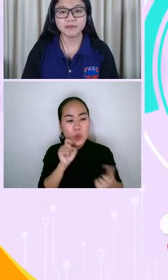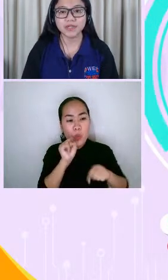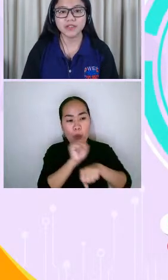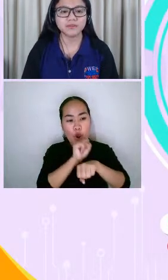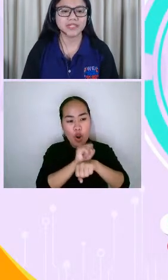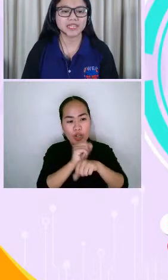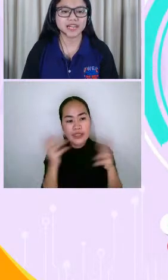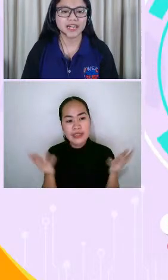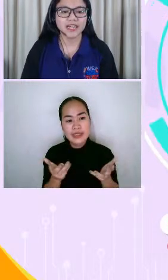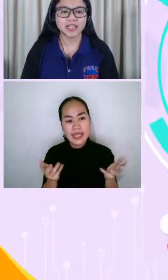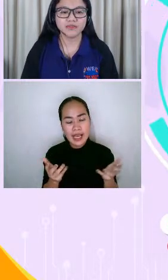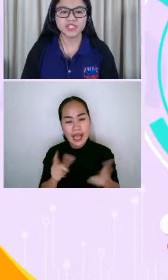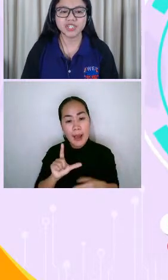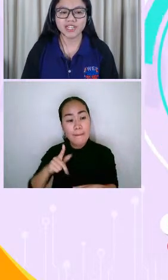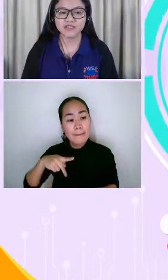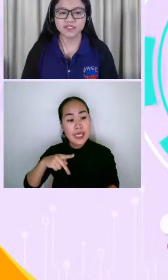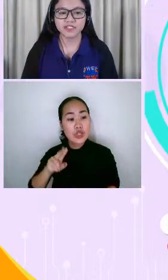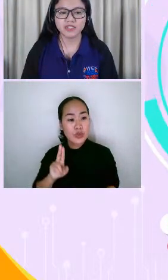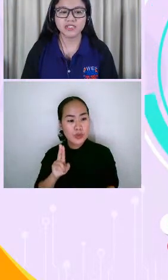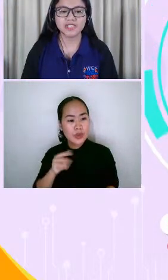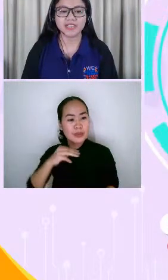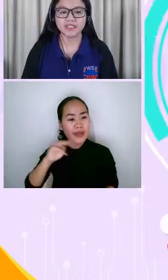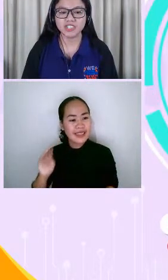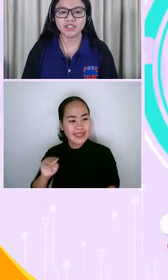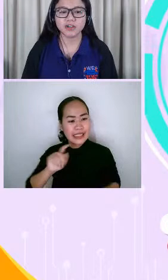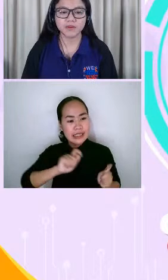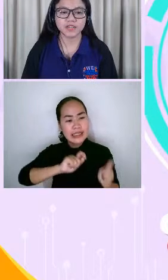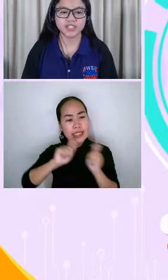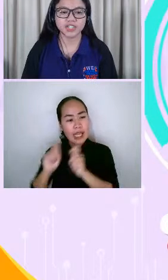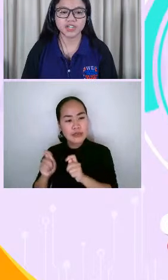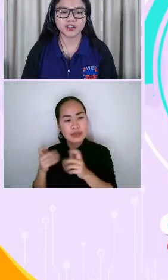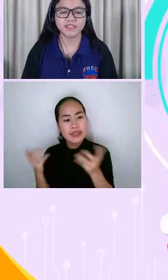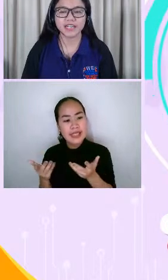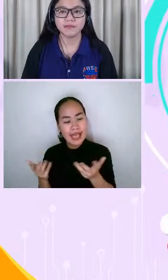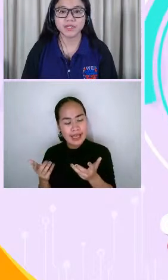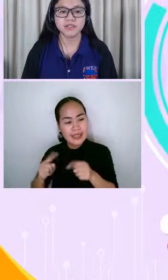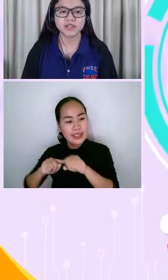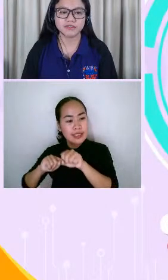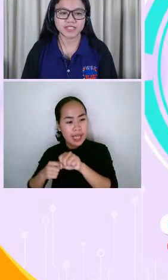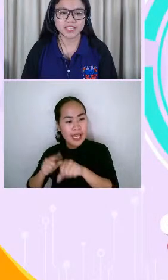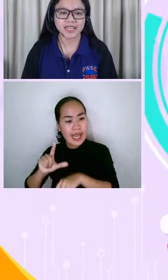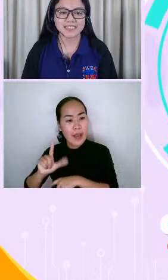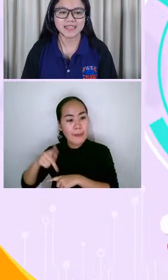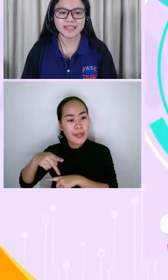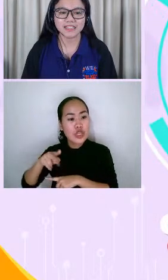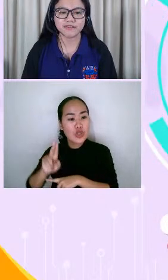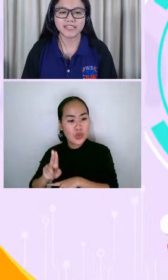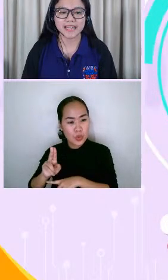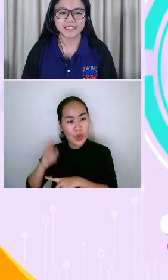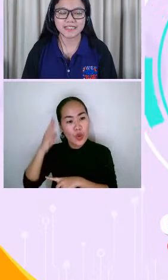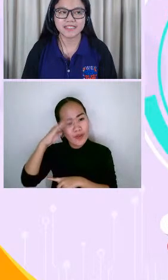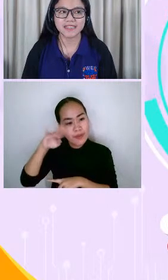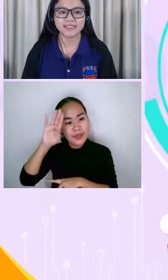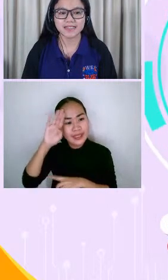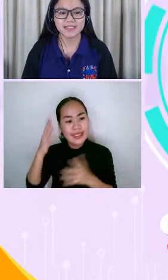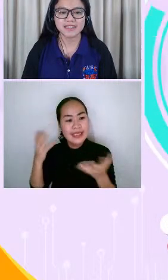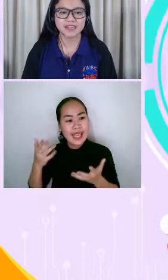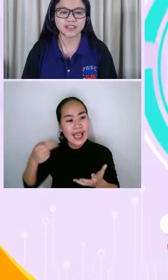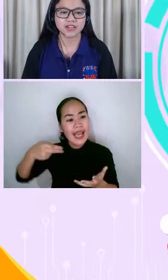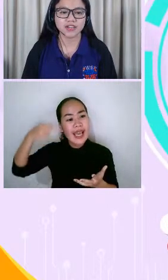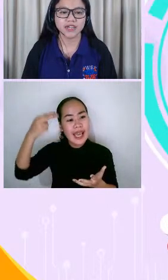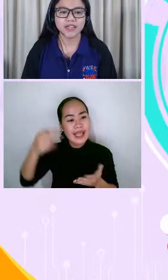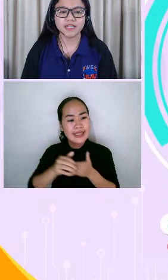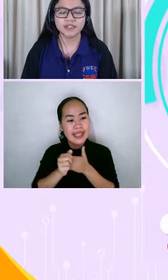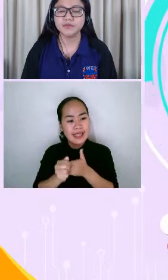formerly worked at LPU Manila and was transferred during the initial operation of the LPU Cavite as the head of the Guidance and